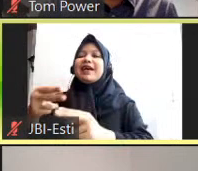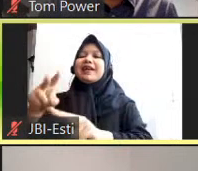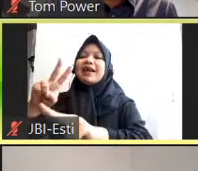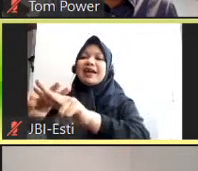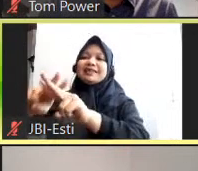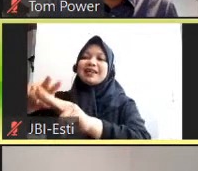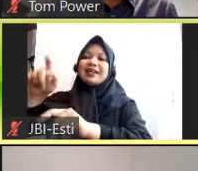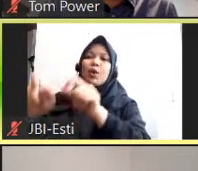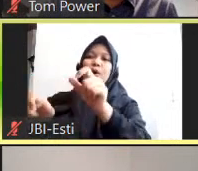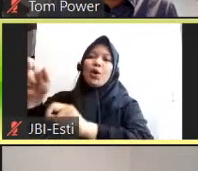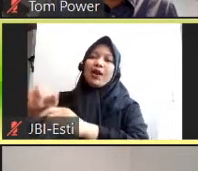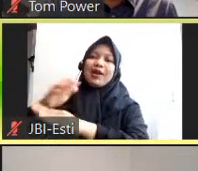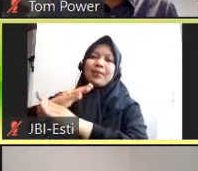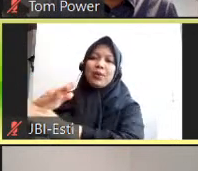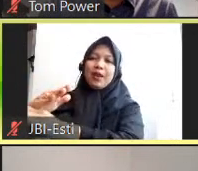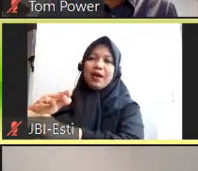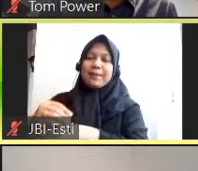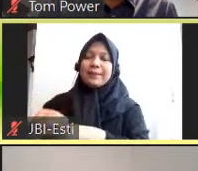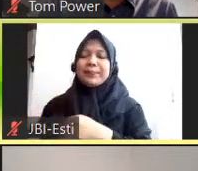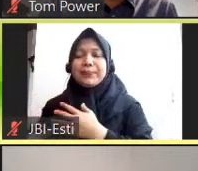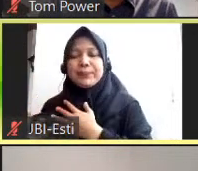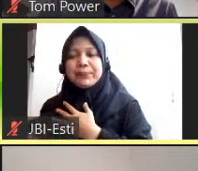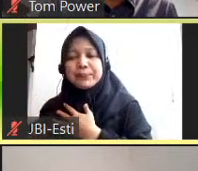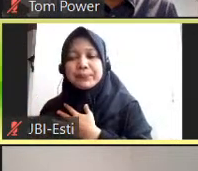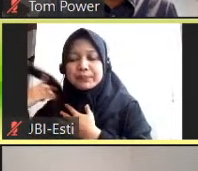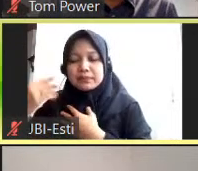peta ini bisa demikian berubah nanti ketika